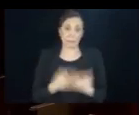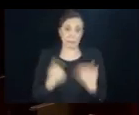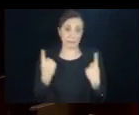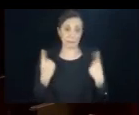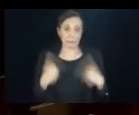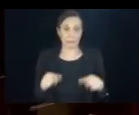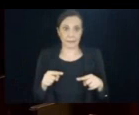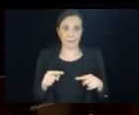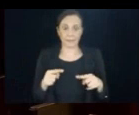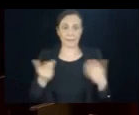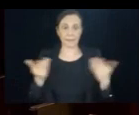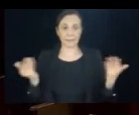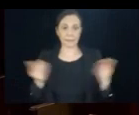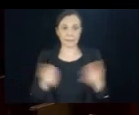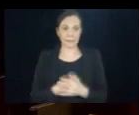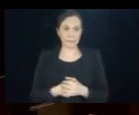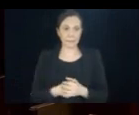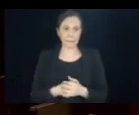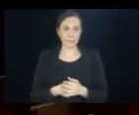Questa